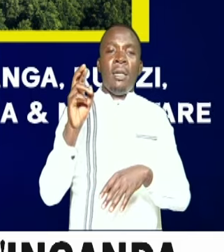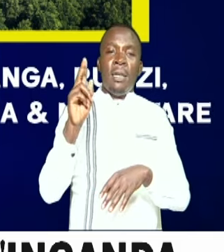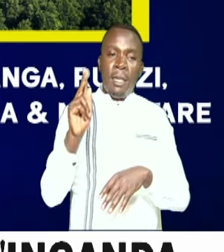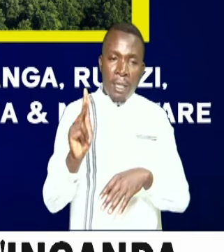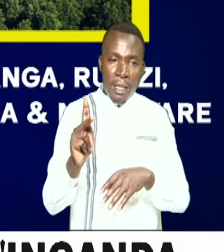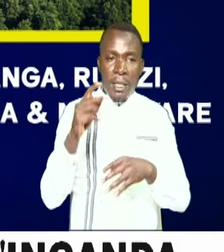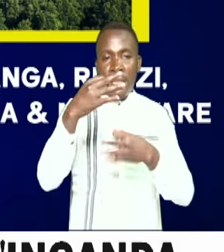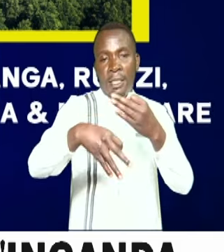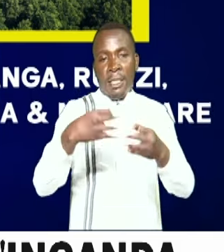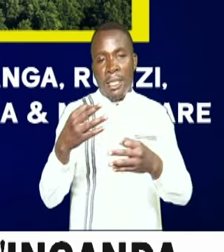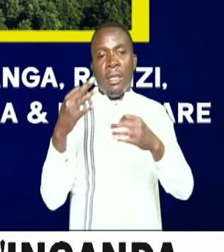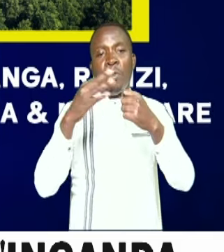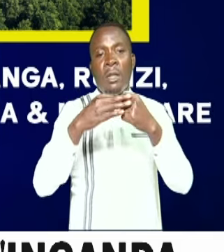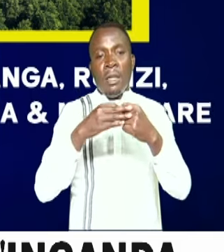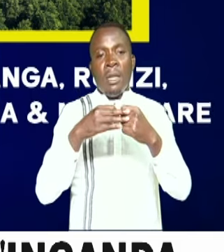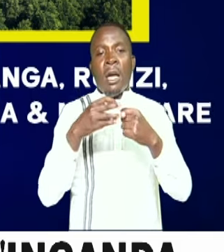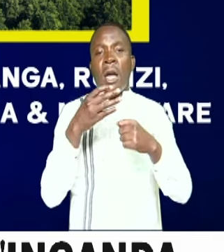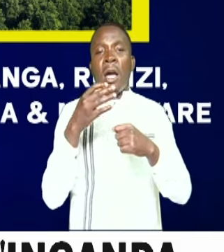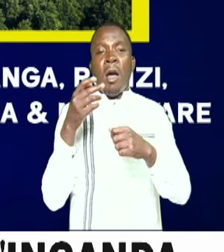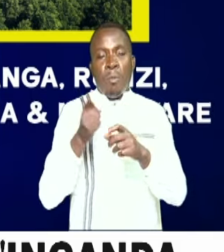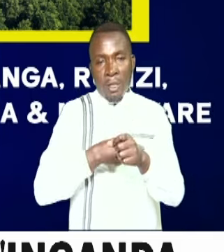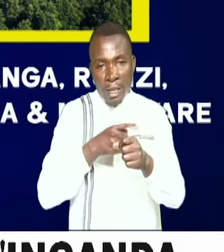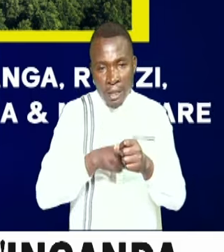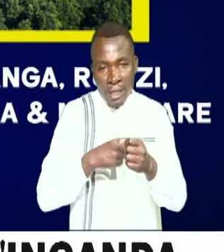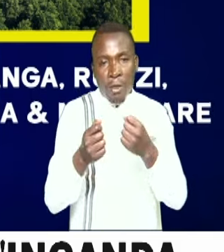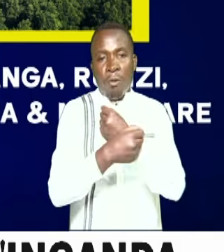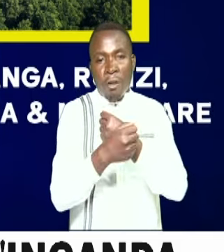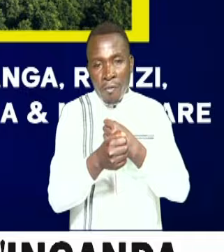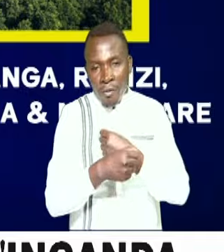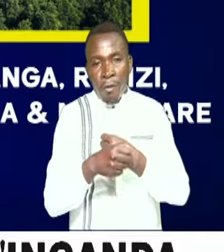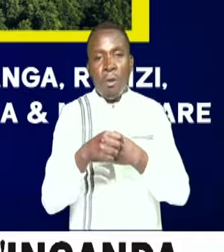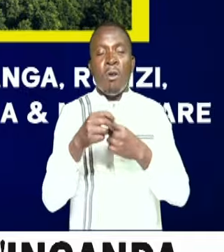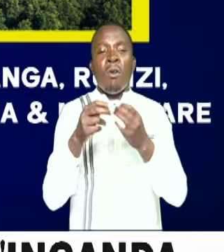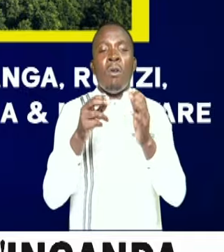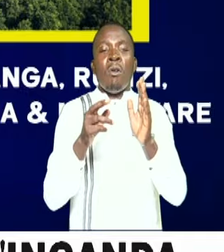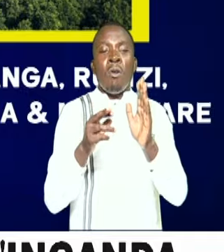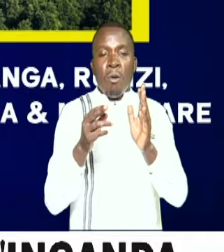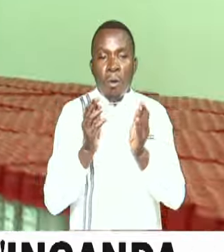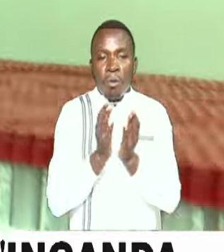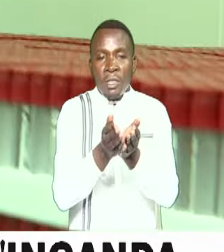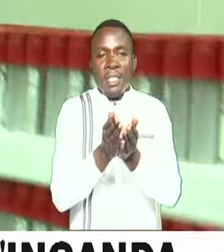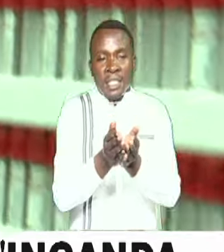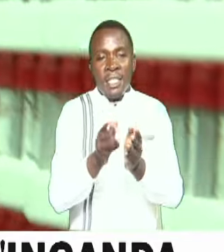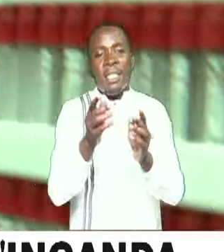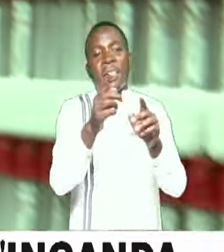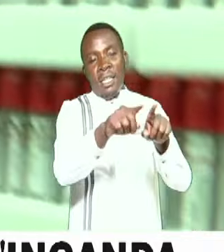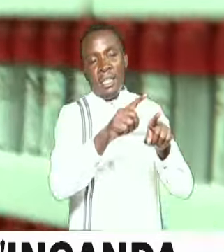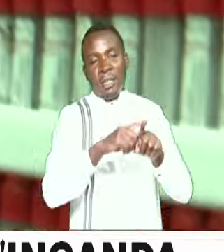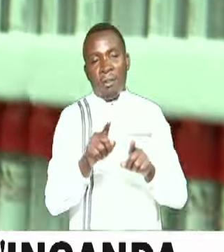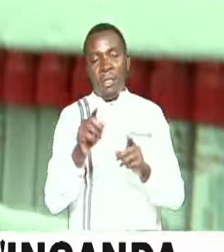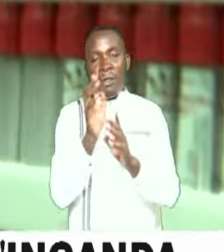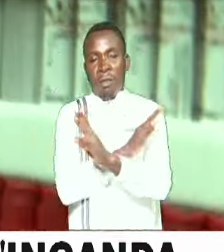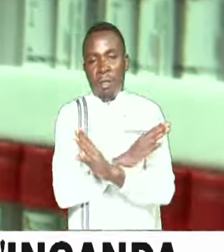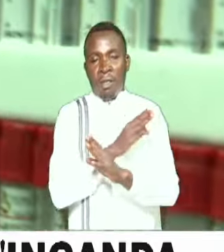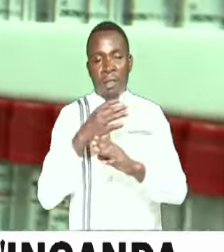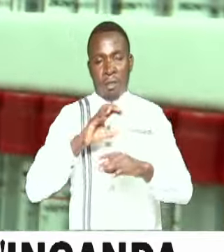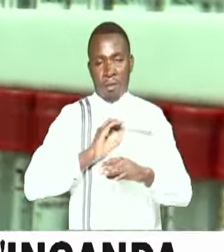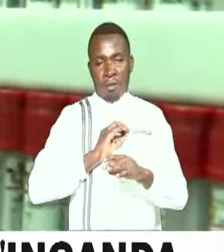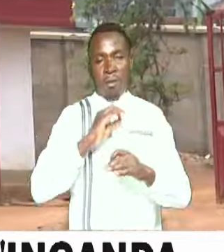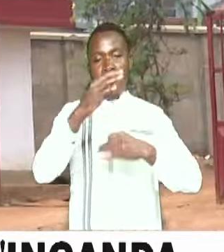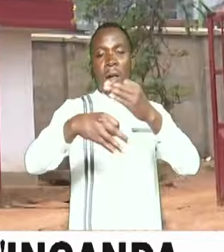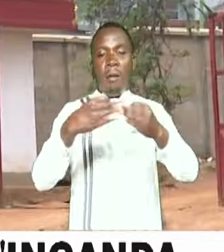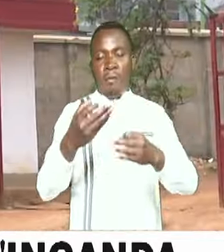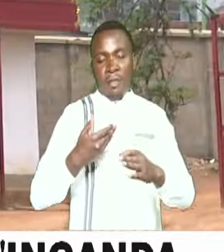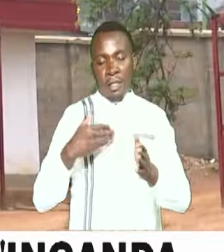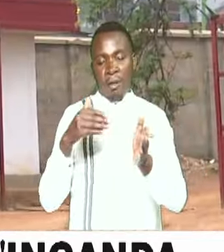twa Musanze, Rubavu, Muhanga, Rusizi, Huye, Kicukiro, Rwamagana na Nyagatare. Ku rundi ruhande, abanyenganda bafite imbogamizi